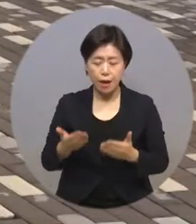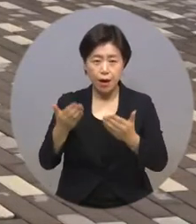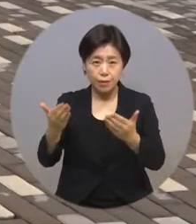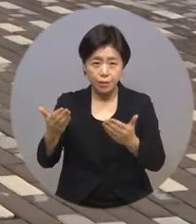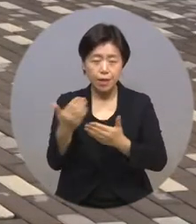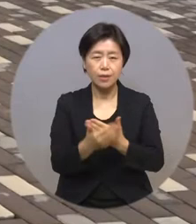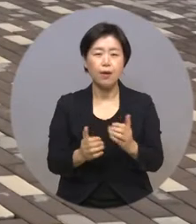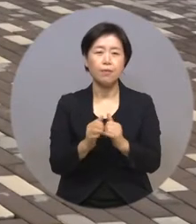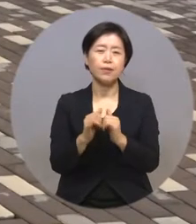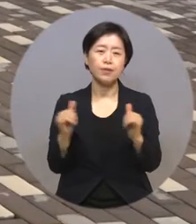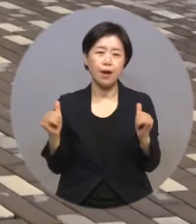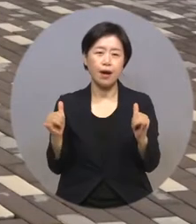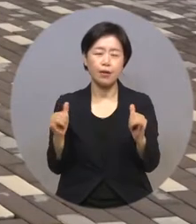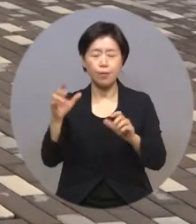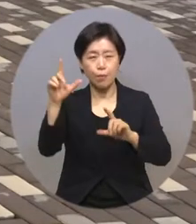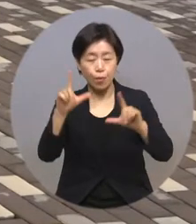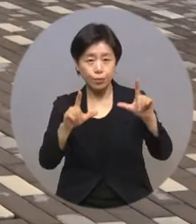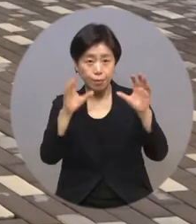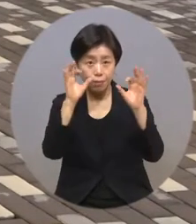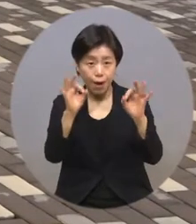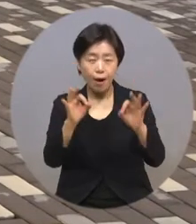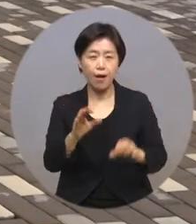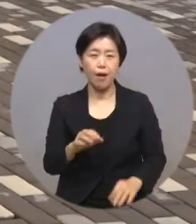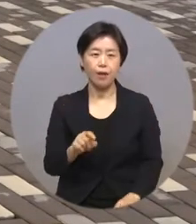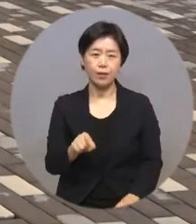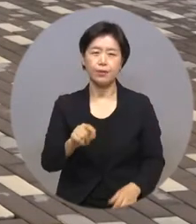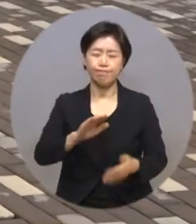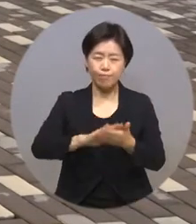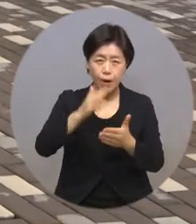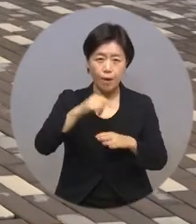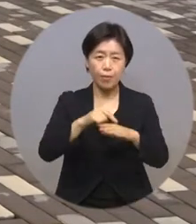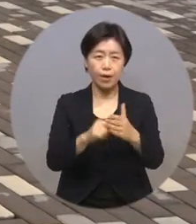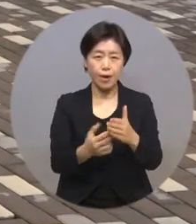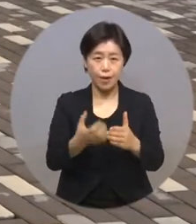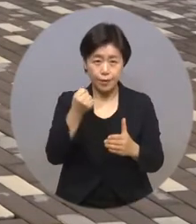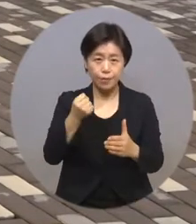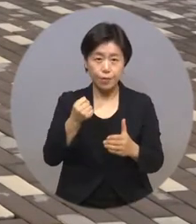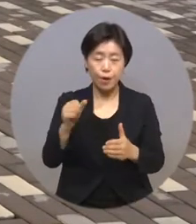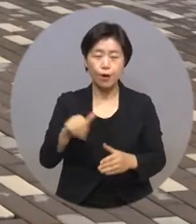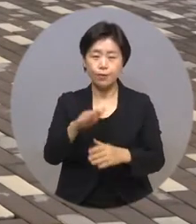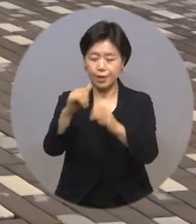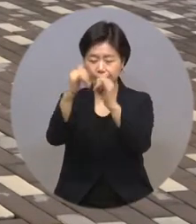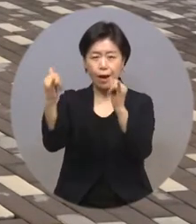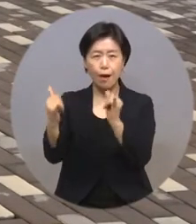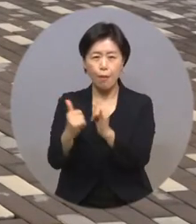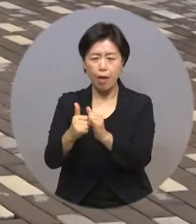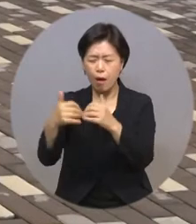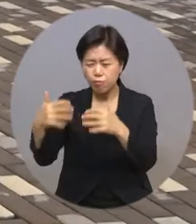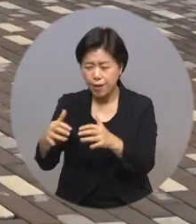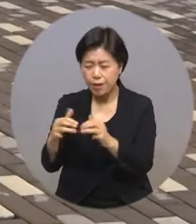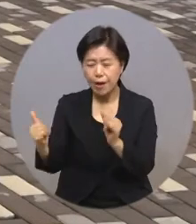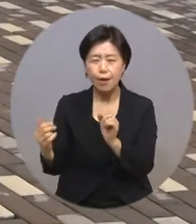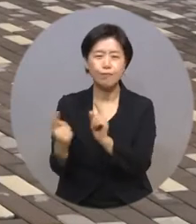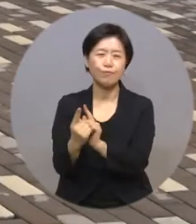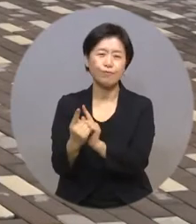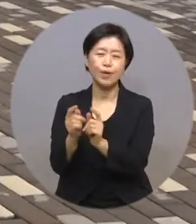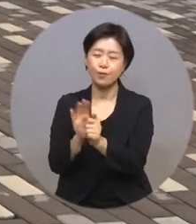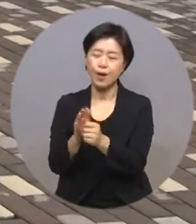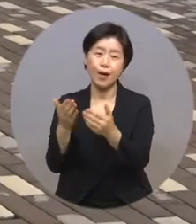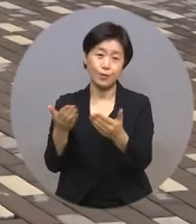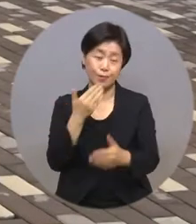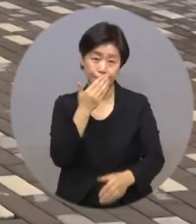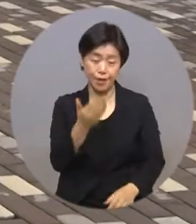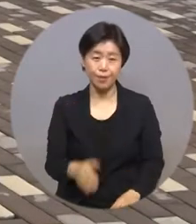자원봉사자들의 즐거운 열정 충전. 그 열정으로 우리 사회의 약자들을 지켜갑니다. 복지TV